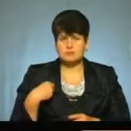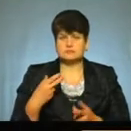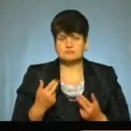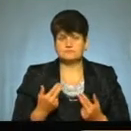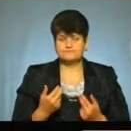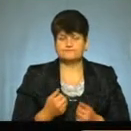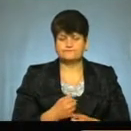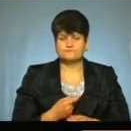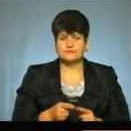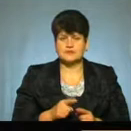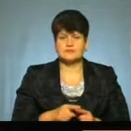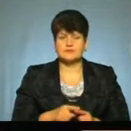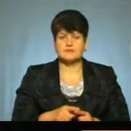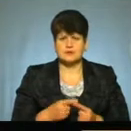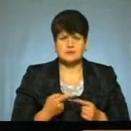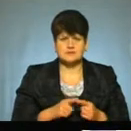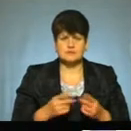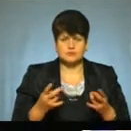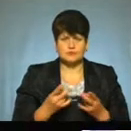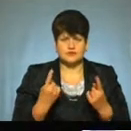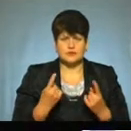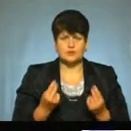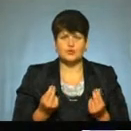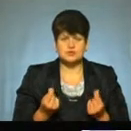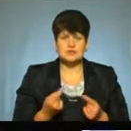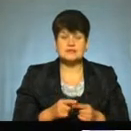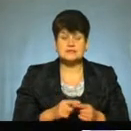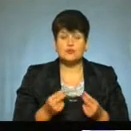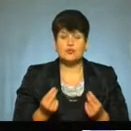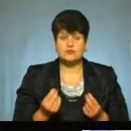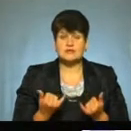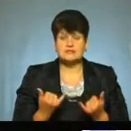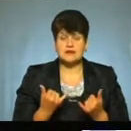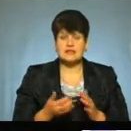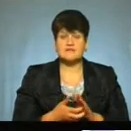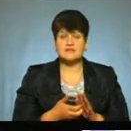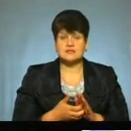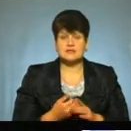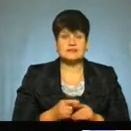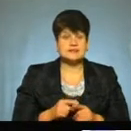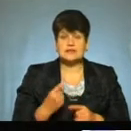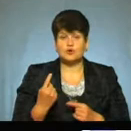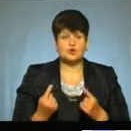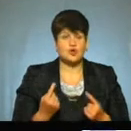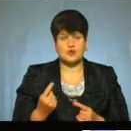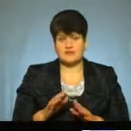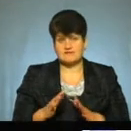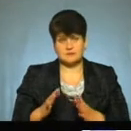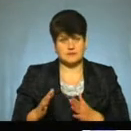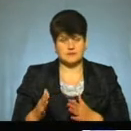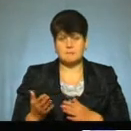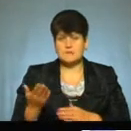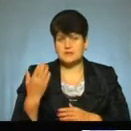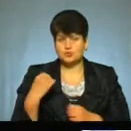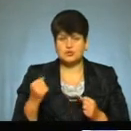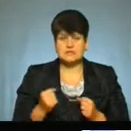воно є. Тобто це потребує значних коштів для оновлення? Це, по-перше, коштів, яких зараз не вистачає. І, до речі, це не поодинокий випадок.